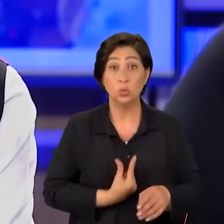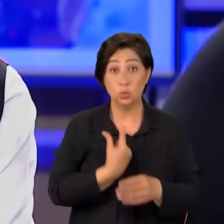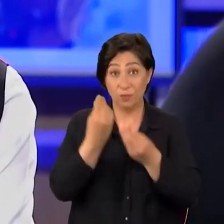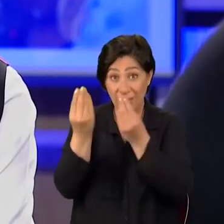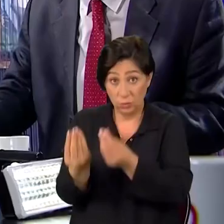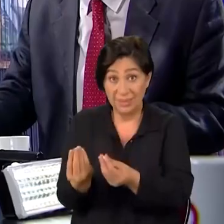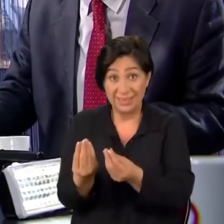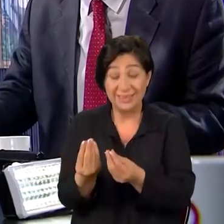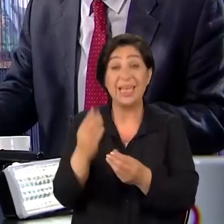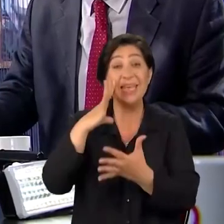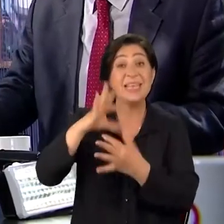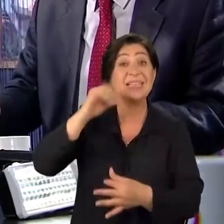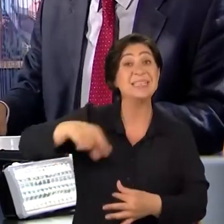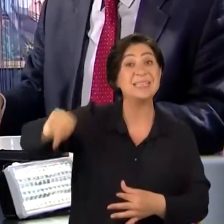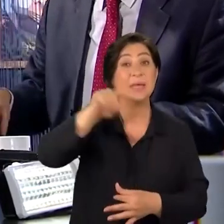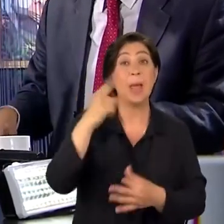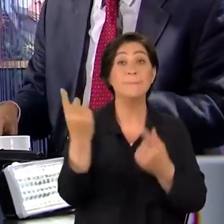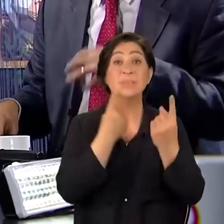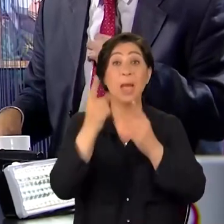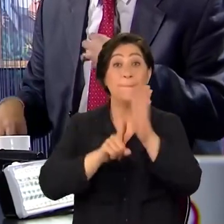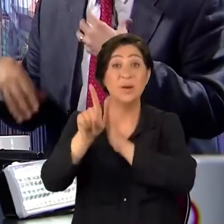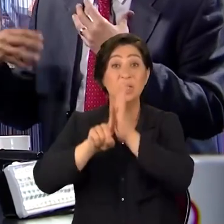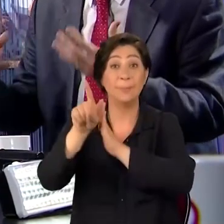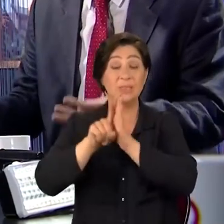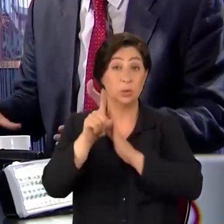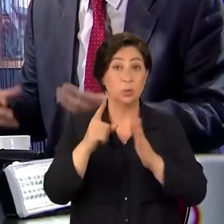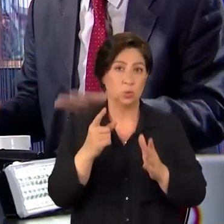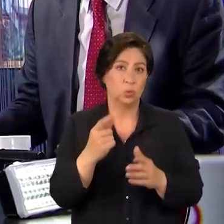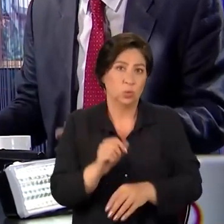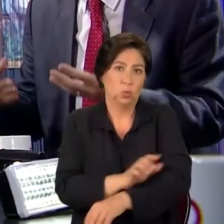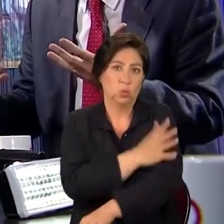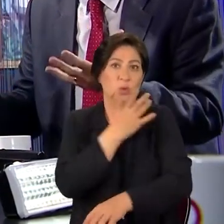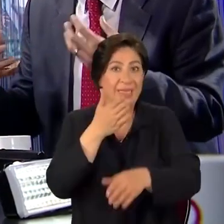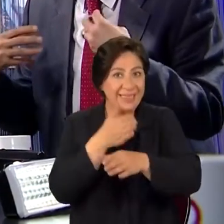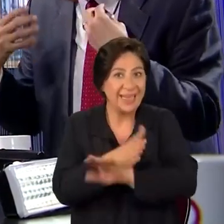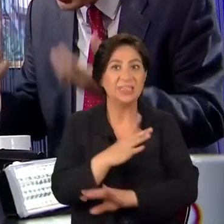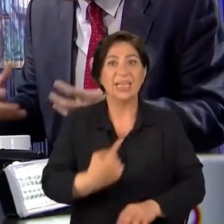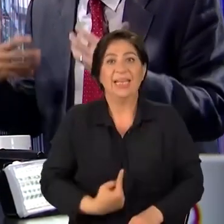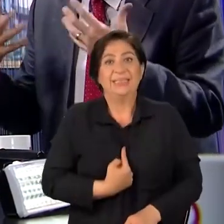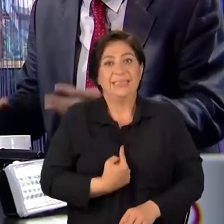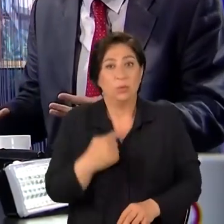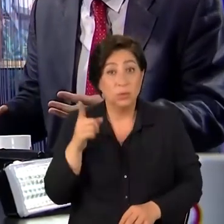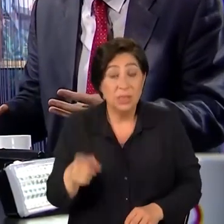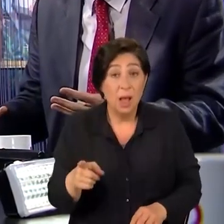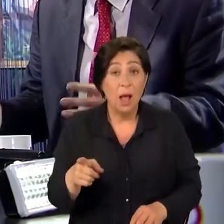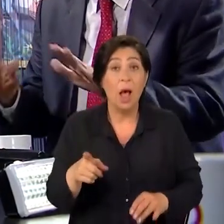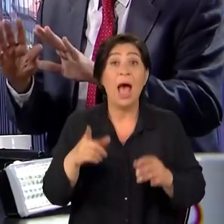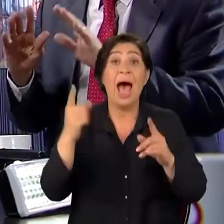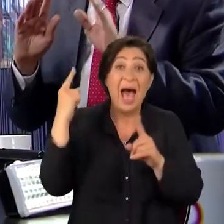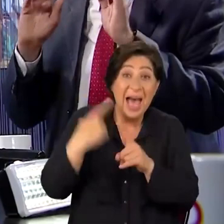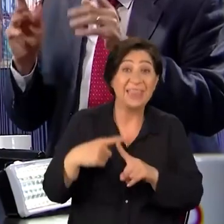bu umudu verebiliyorsanız, insanlar orada bir şeyler başarabilecekleri duygusunu gerçekten